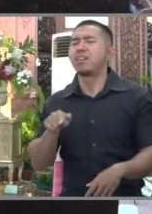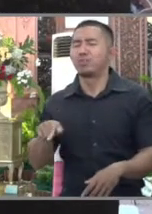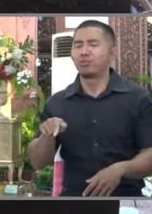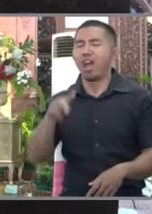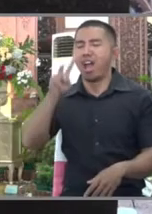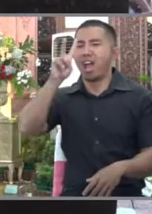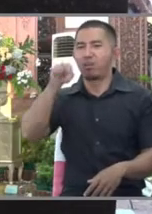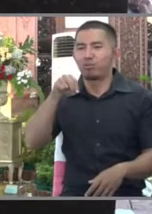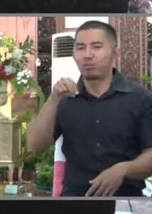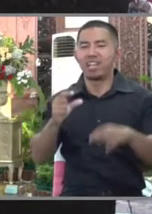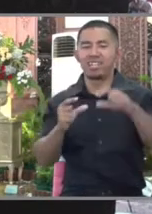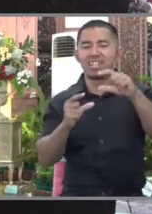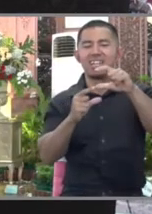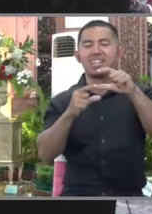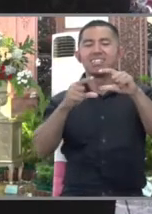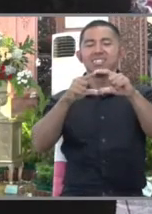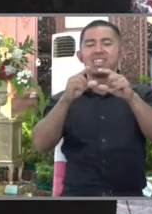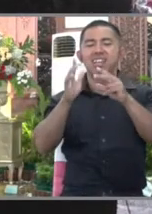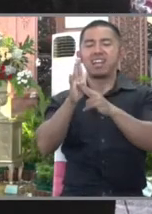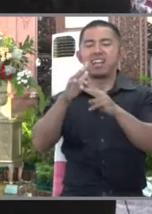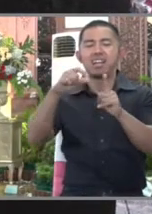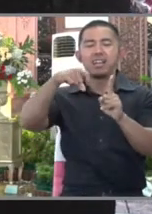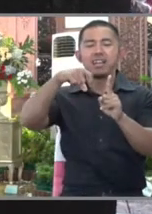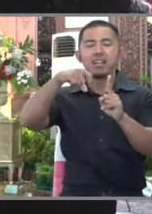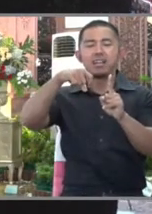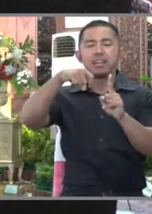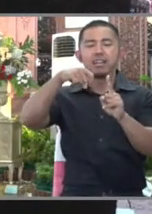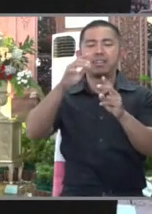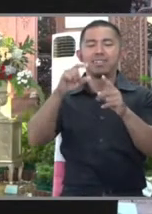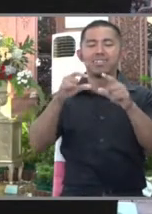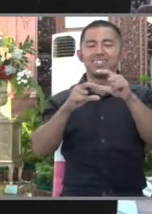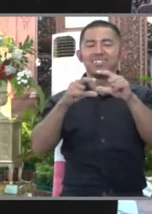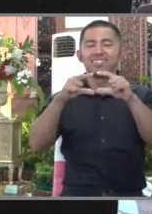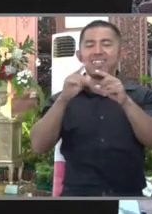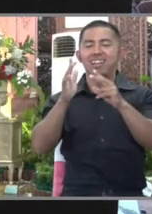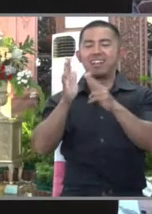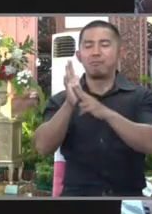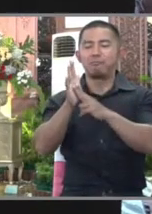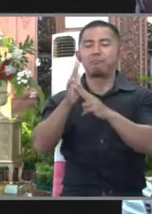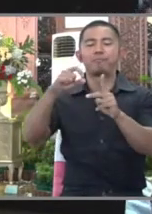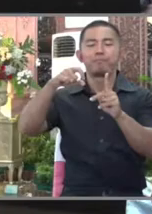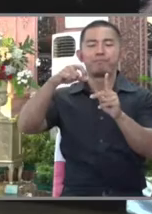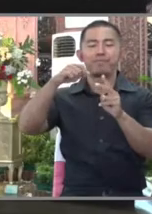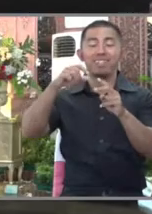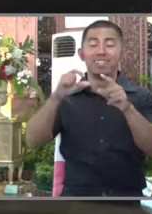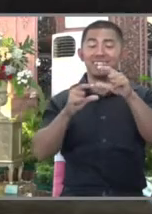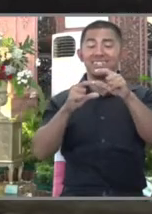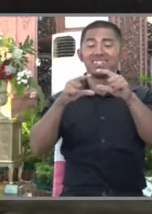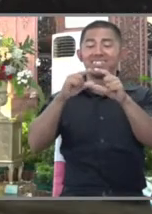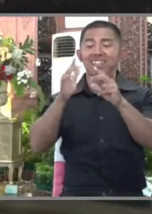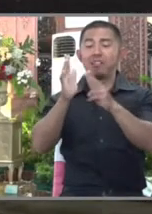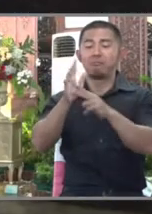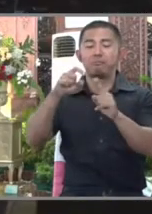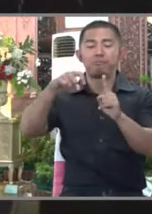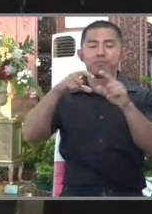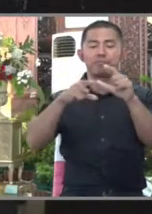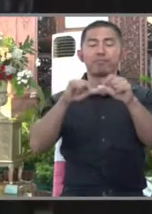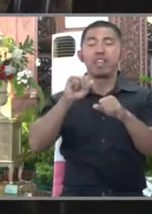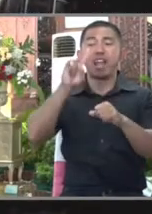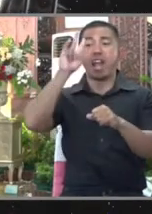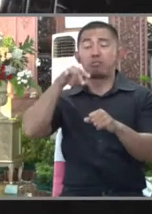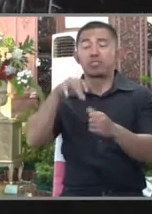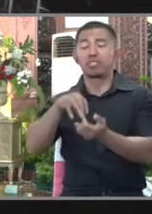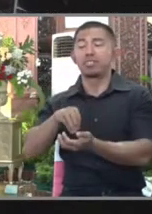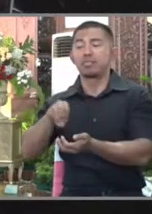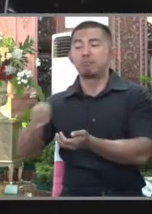adanya sanksi tersebut. Apabila dikeluarkan, anak itu harus dimasukkan dalam suatu tempat